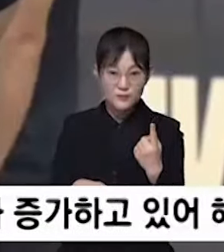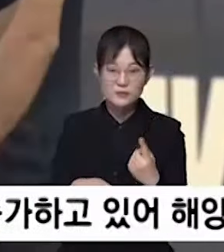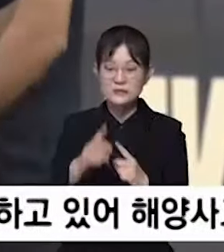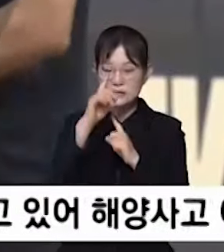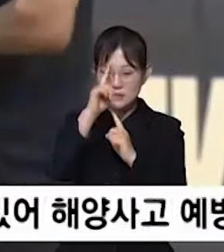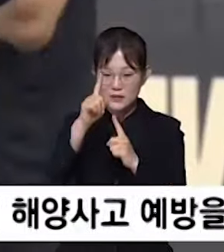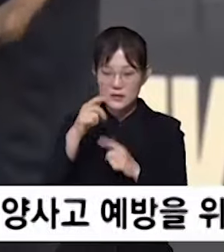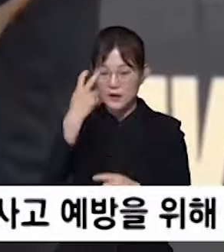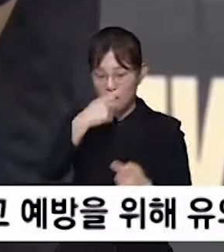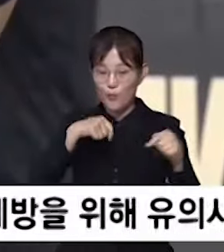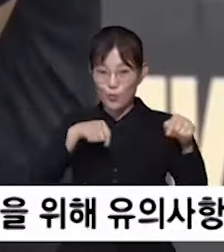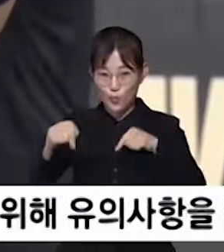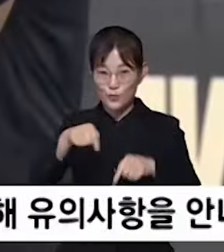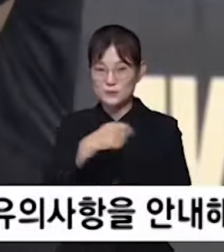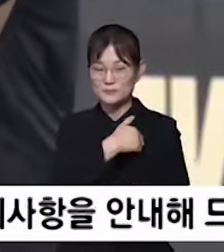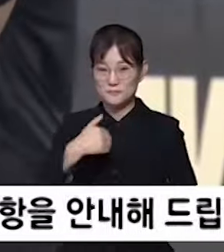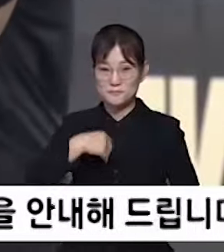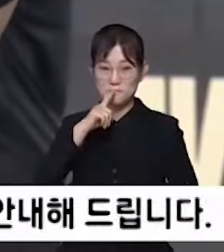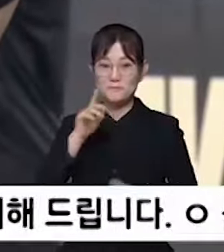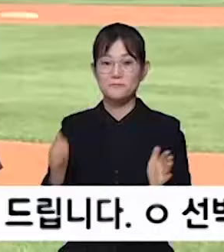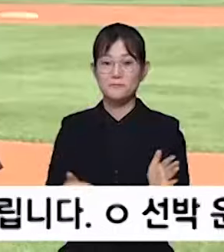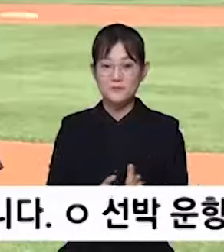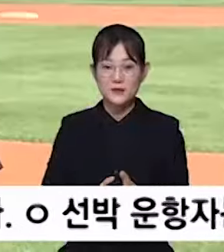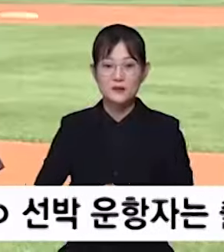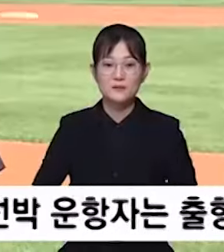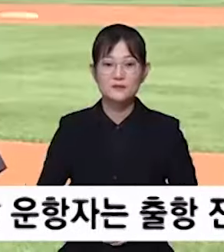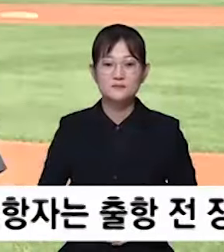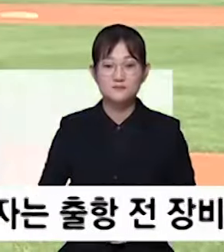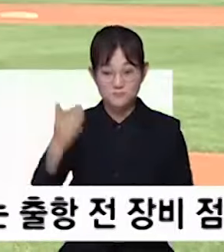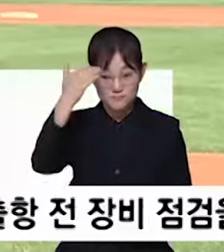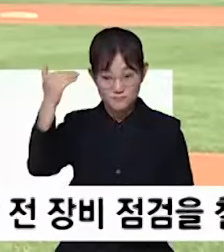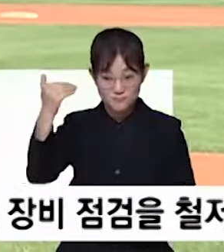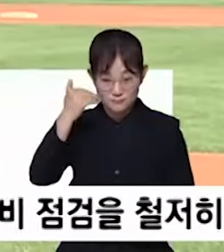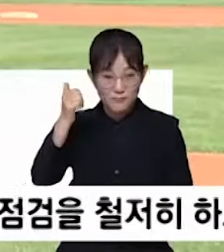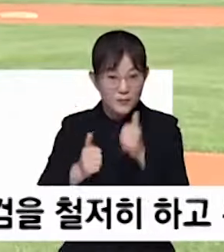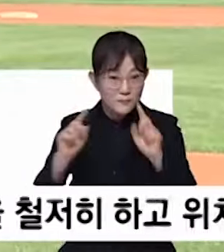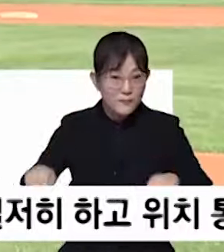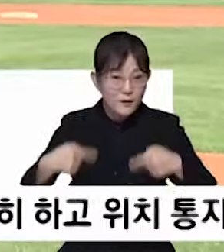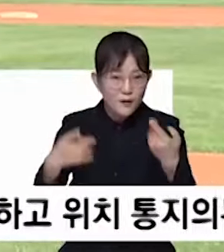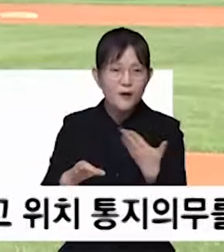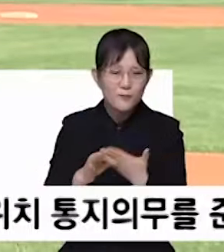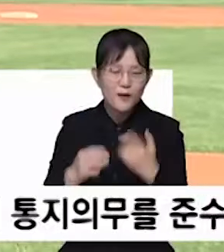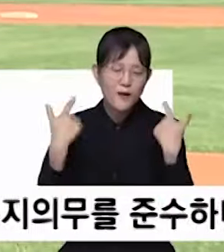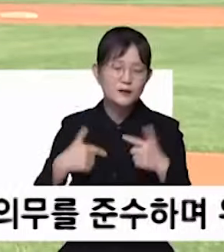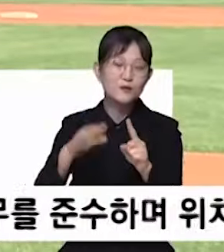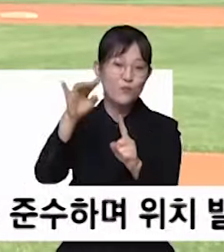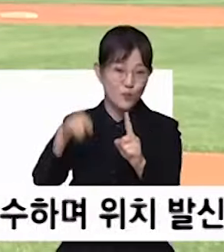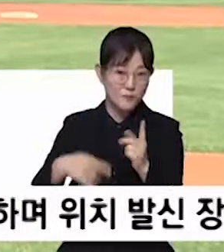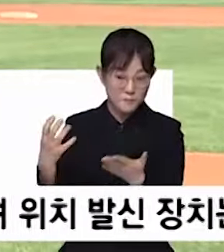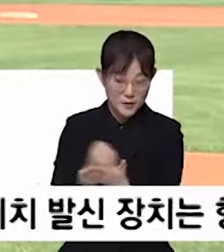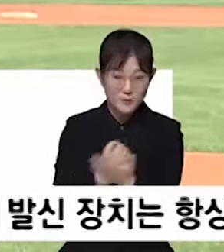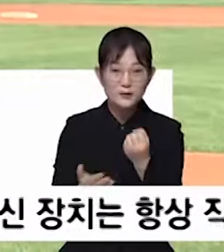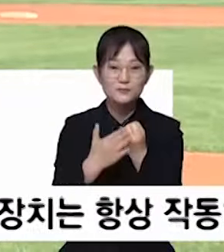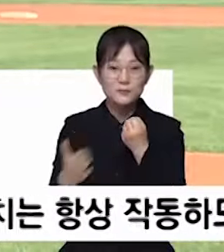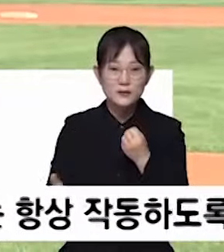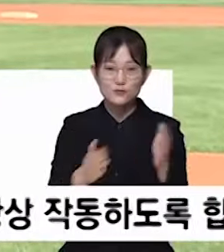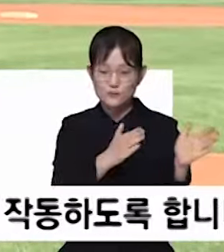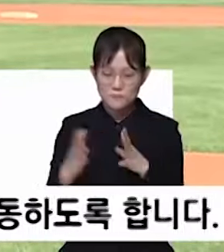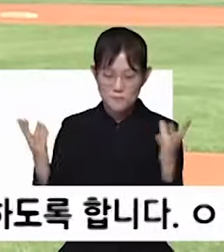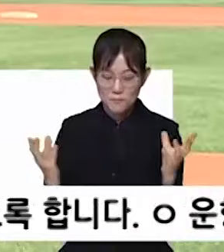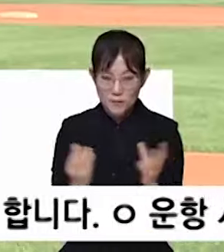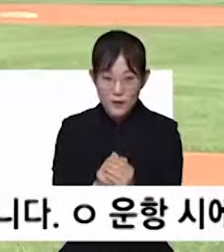감독은 자신감을 내비쳤습니다. 코리안 시리즈 올라가면 저희가 항상 좋은 성적을 냈던 것처럼 준비 잘해서